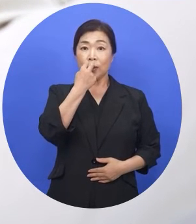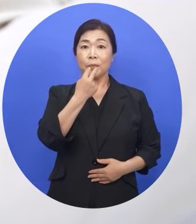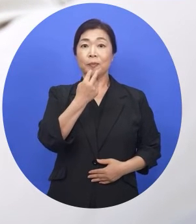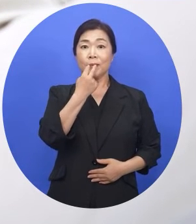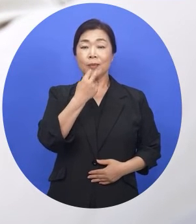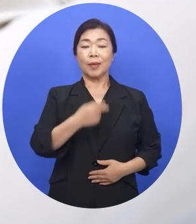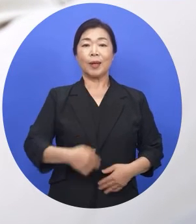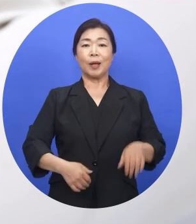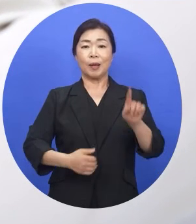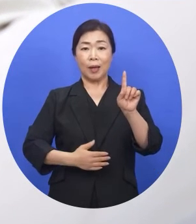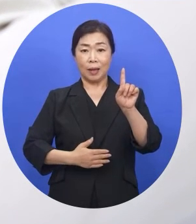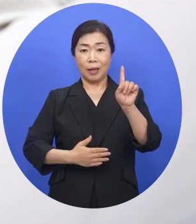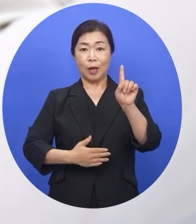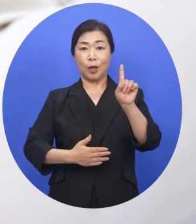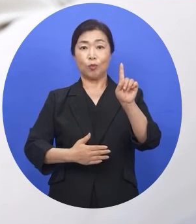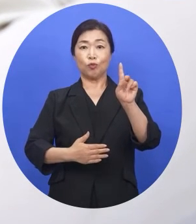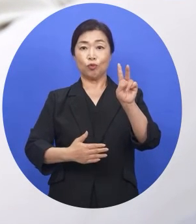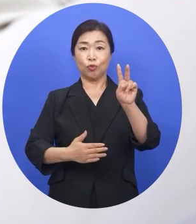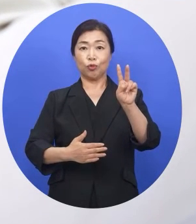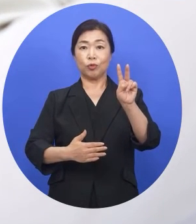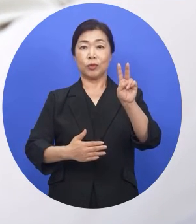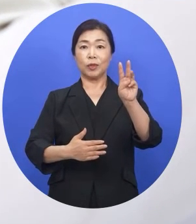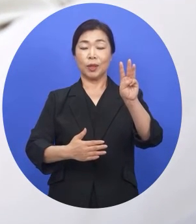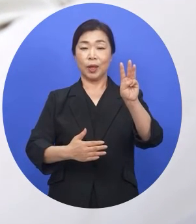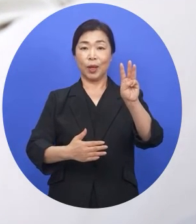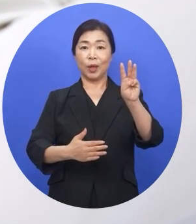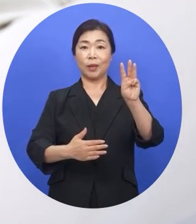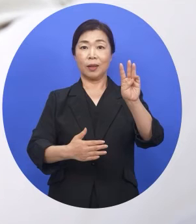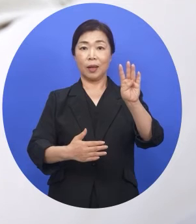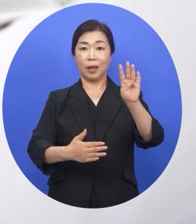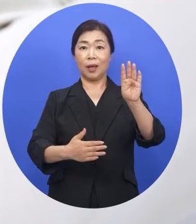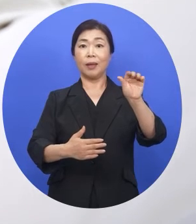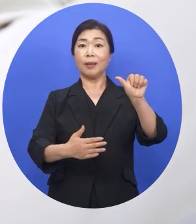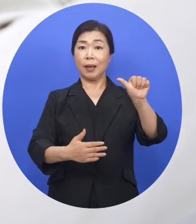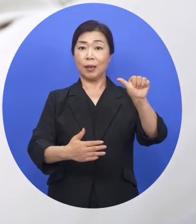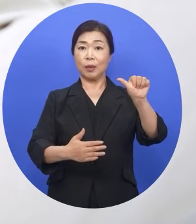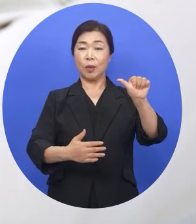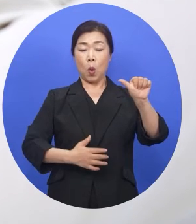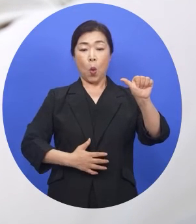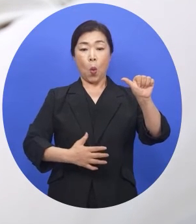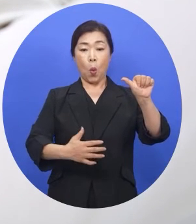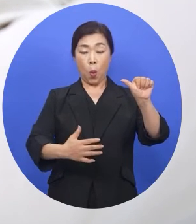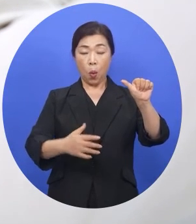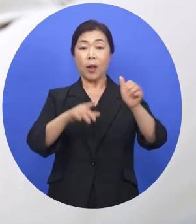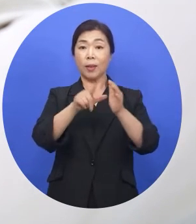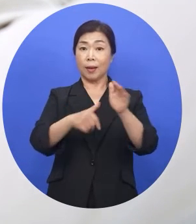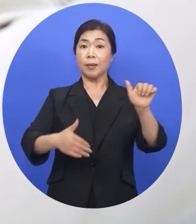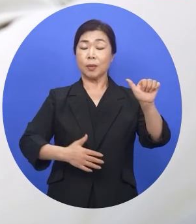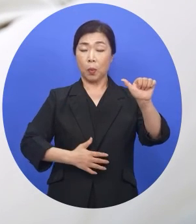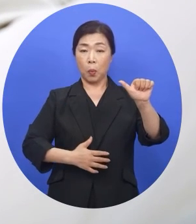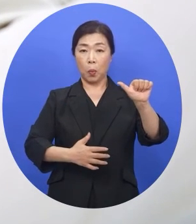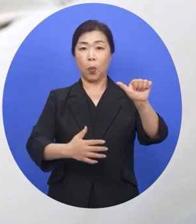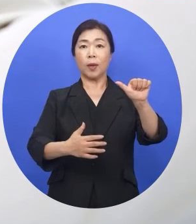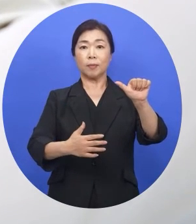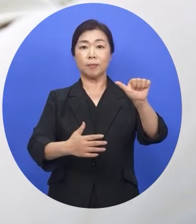들이쉬고 하나, 둘, 셋, 넷, 다섯.